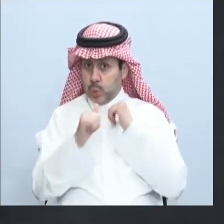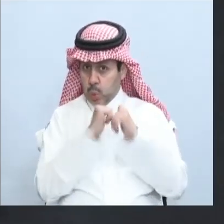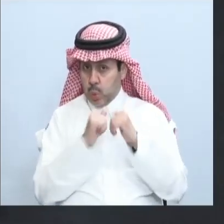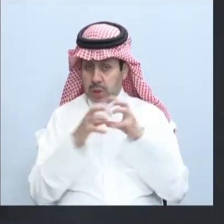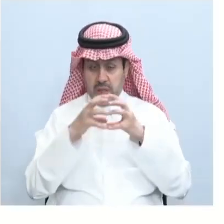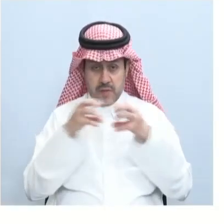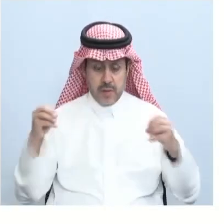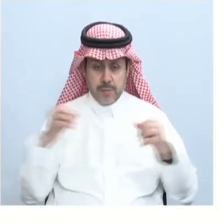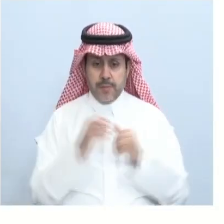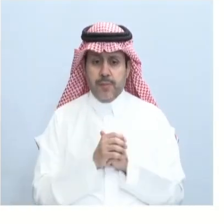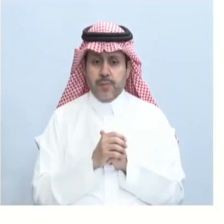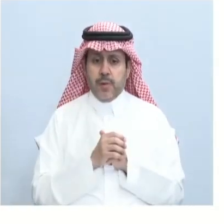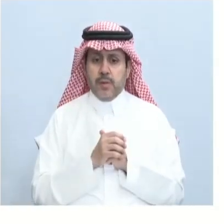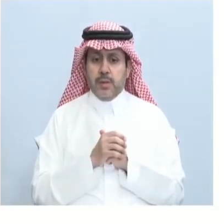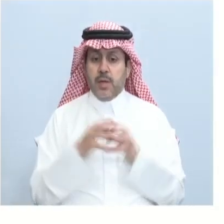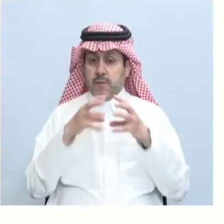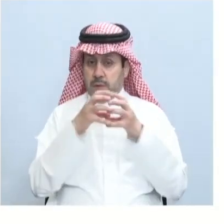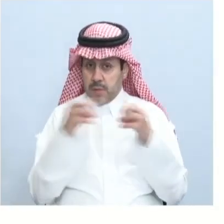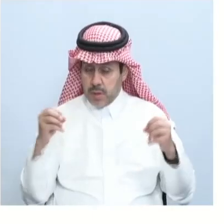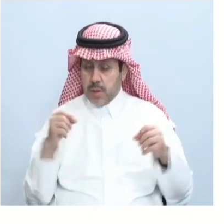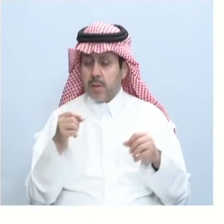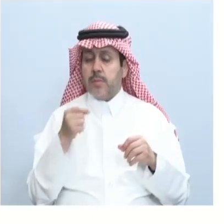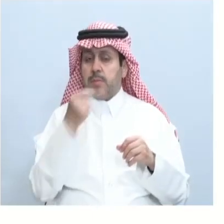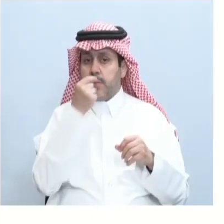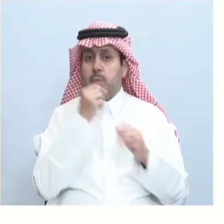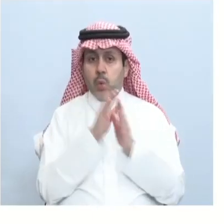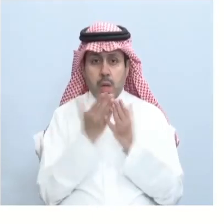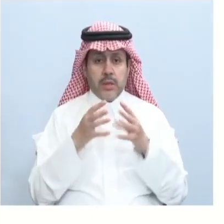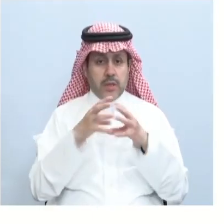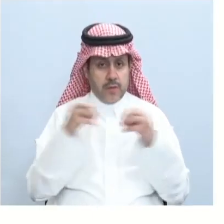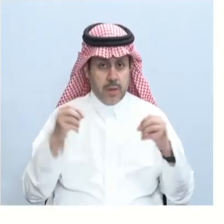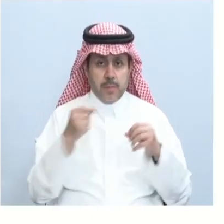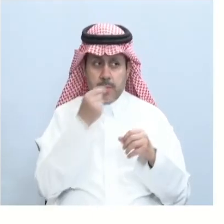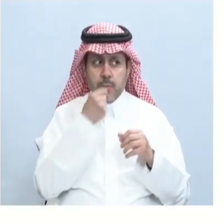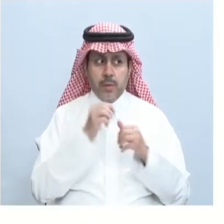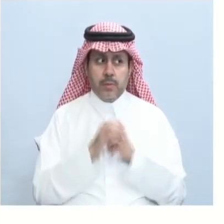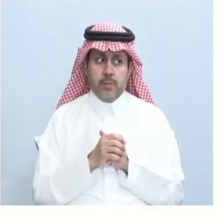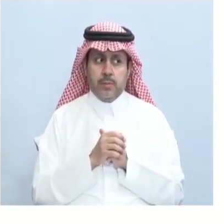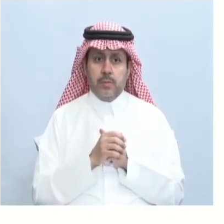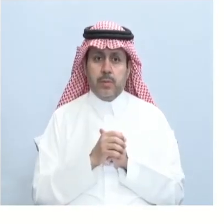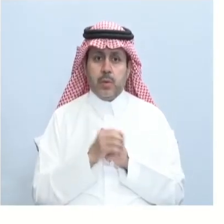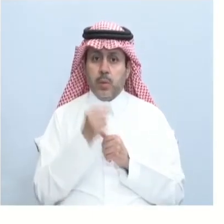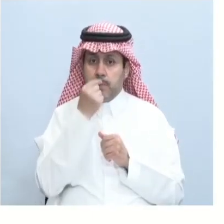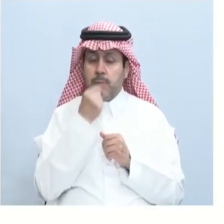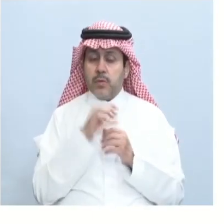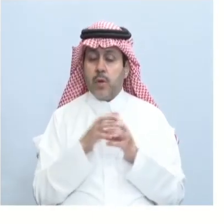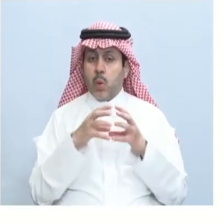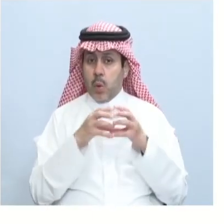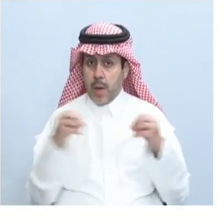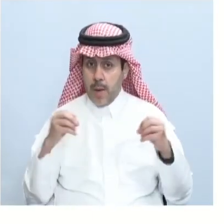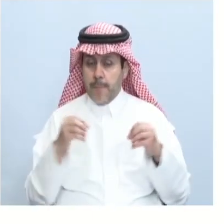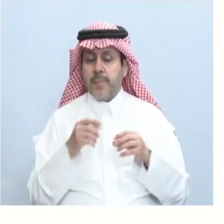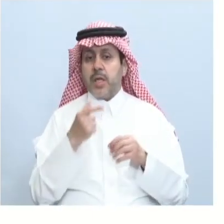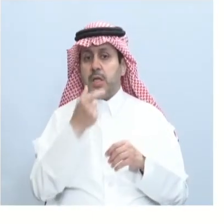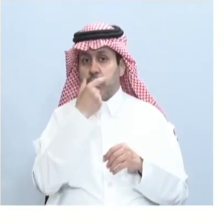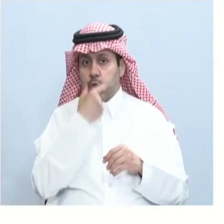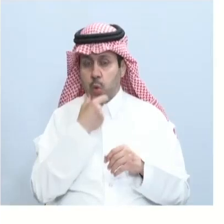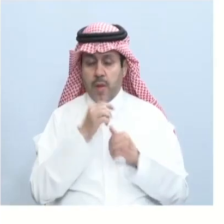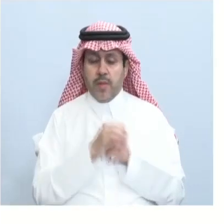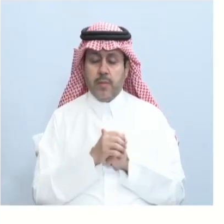اصح طرق التفسير هو تفسير القران بالقران وتفسير الق القران بالسنه اربط الايات